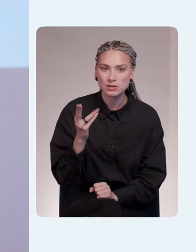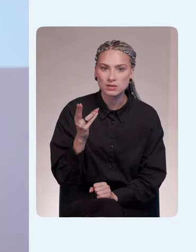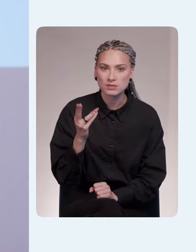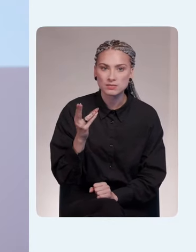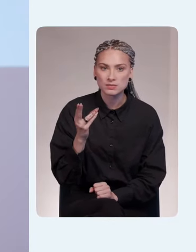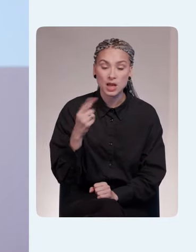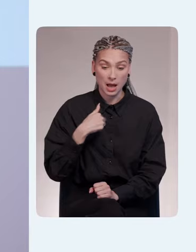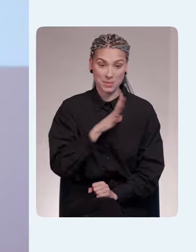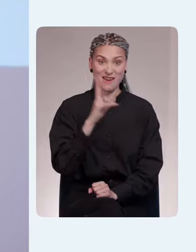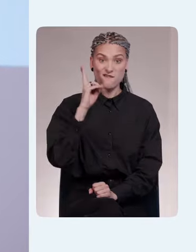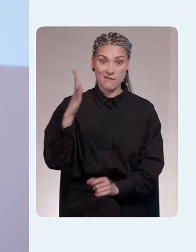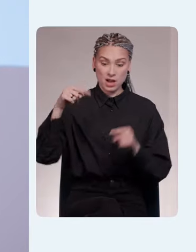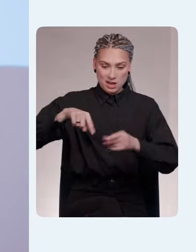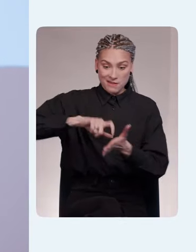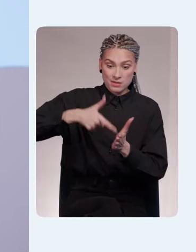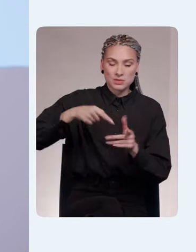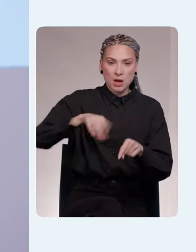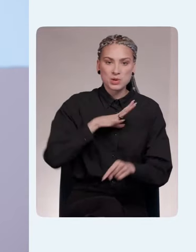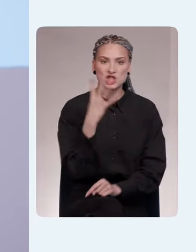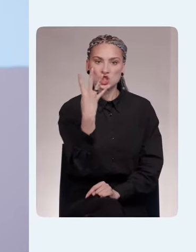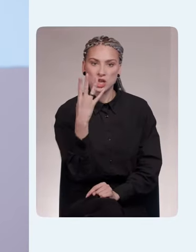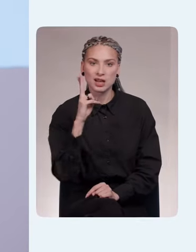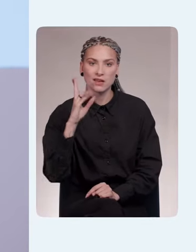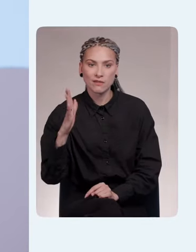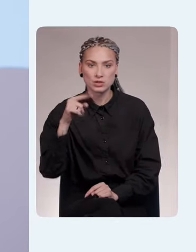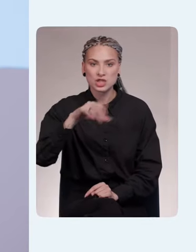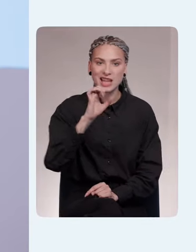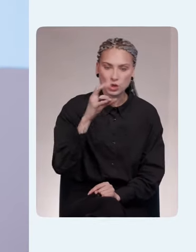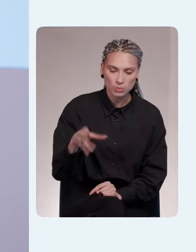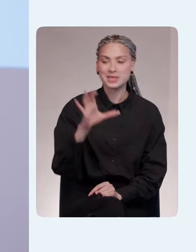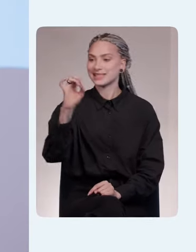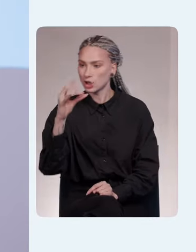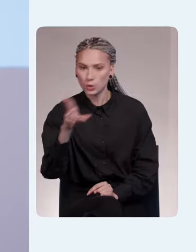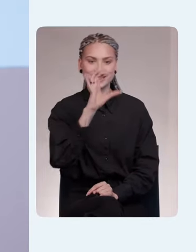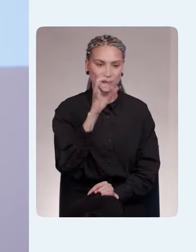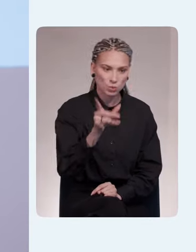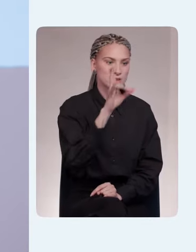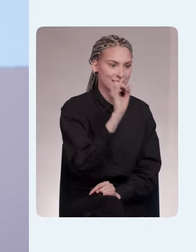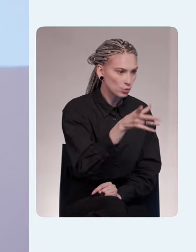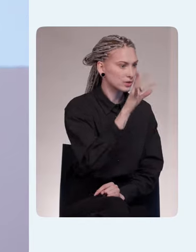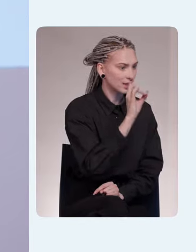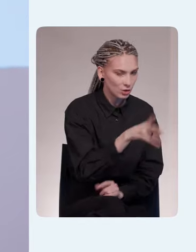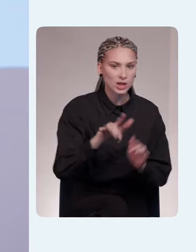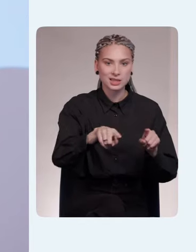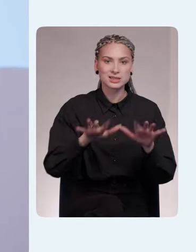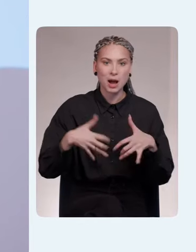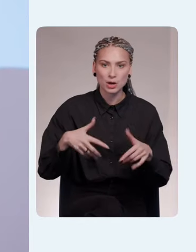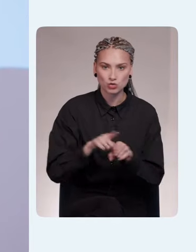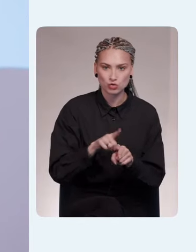квартире, там было четверо Саньков. Я шел в квартиру, такой: «Санек, Санек, Санек». Там собака тоже была